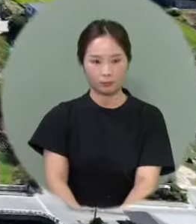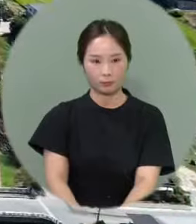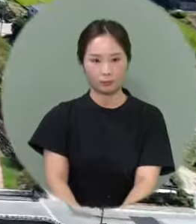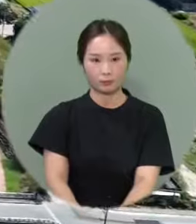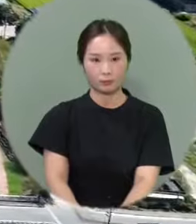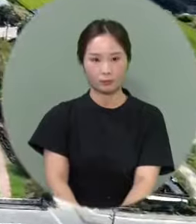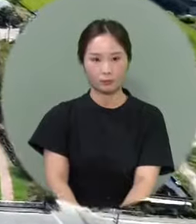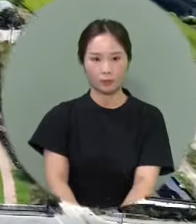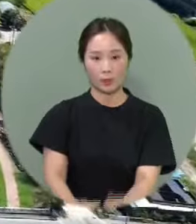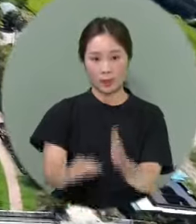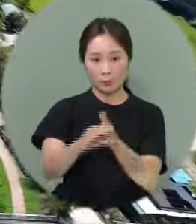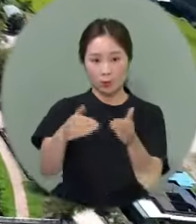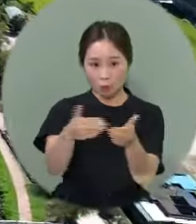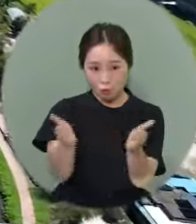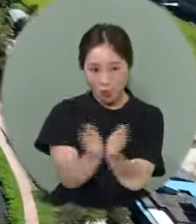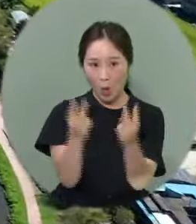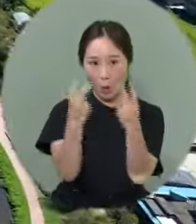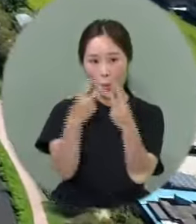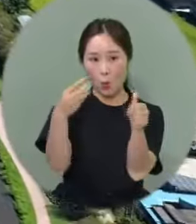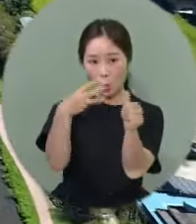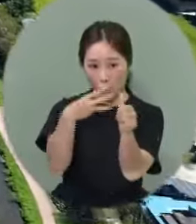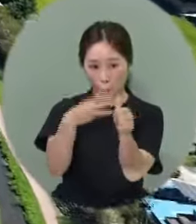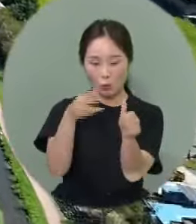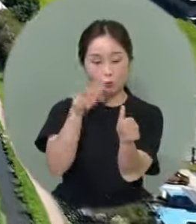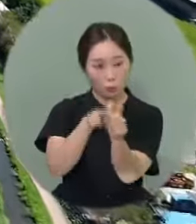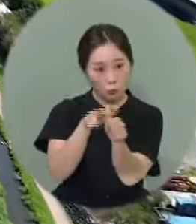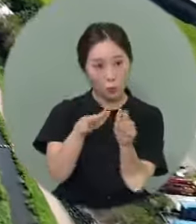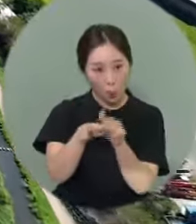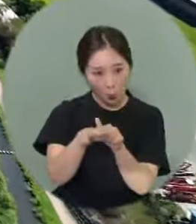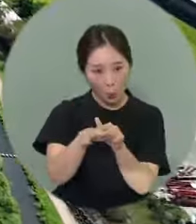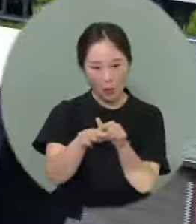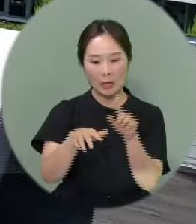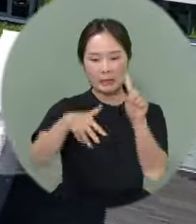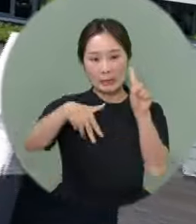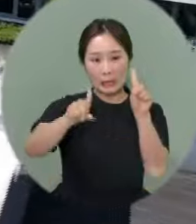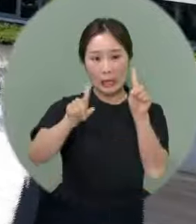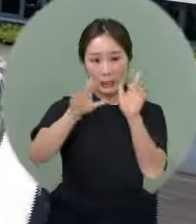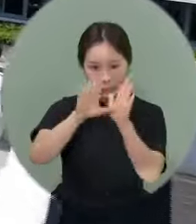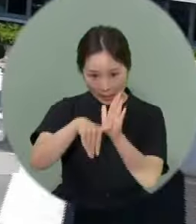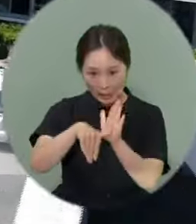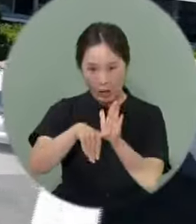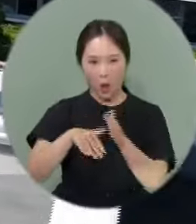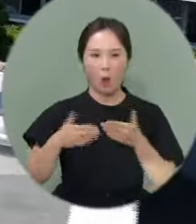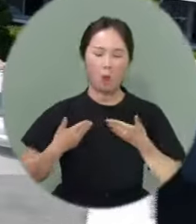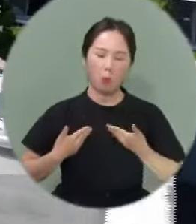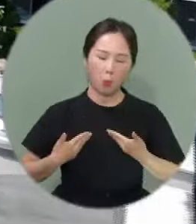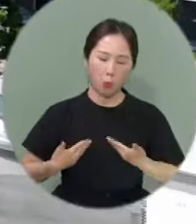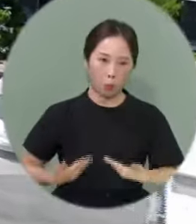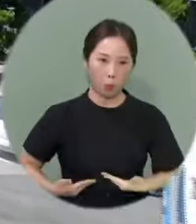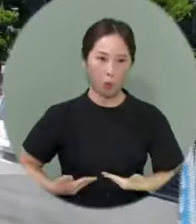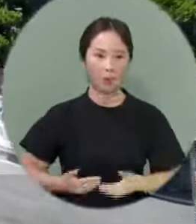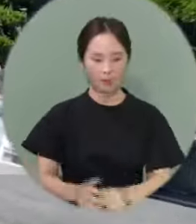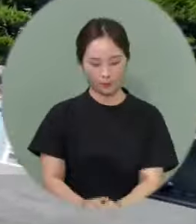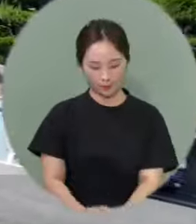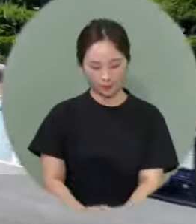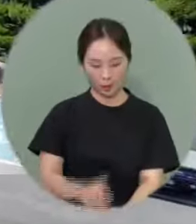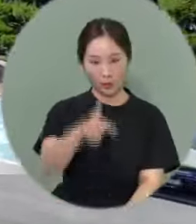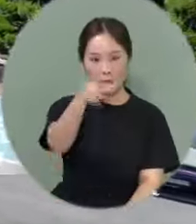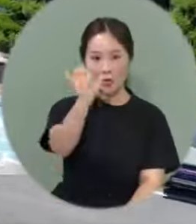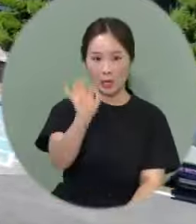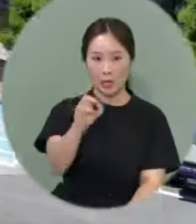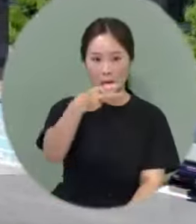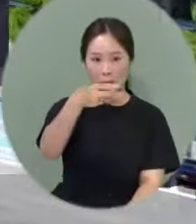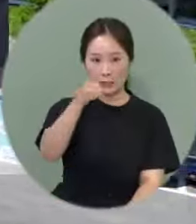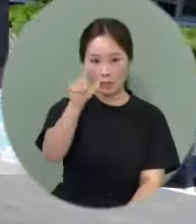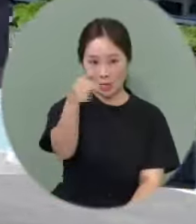기자입니다 민주당 곡성군수 경선 후보자는 1차 공모까지만 하더라도 자 대결이었습니다 강대